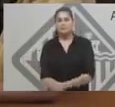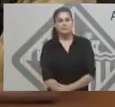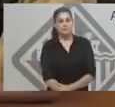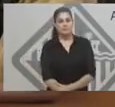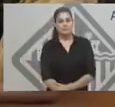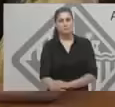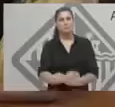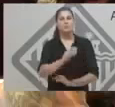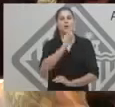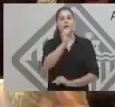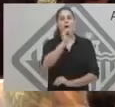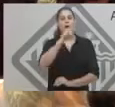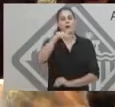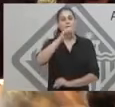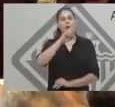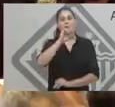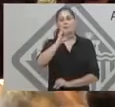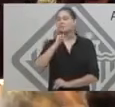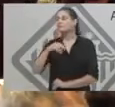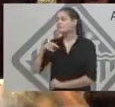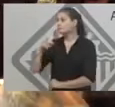Trullol, Queimari, Neus. Toni Noguera.